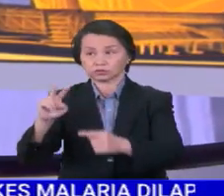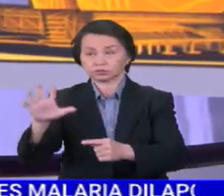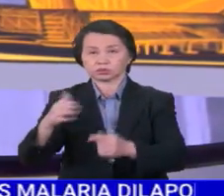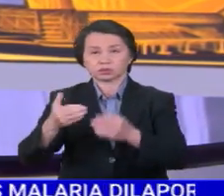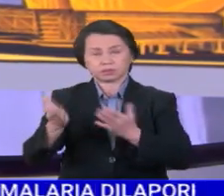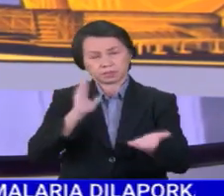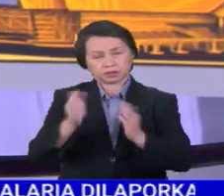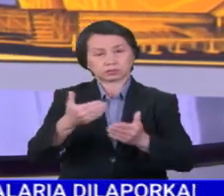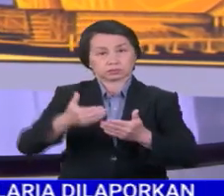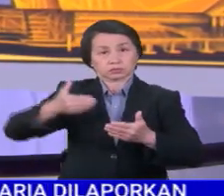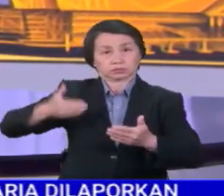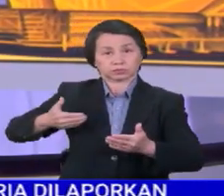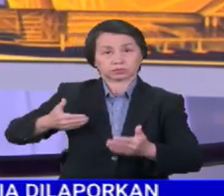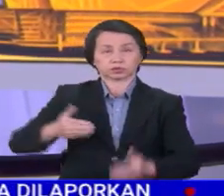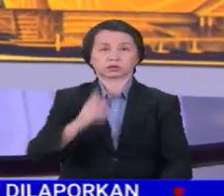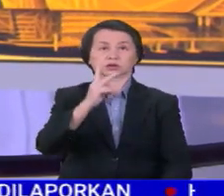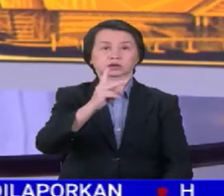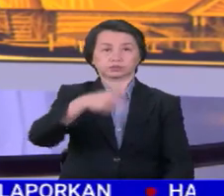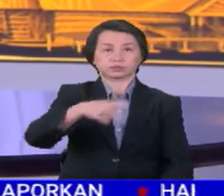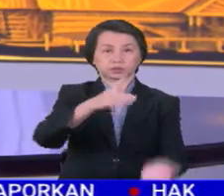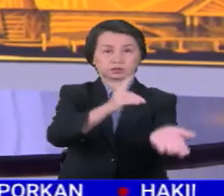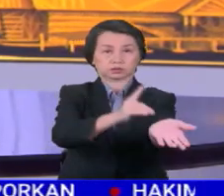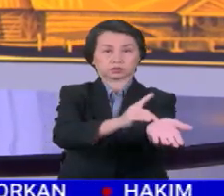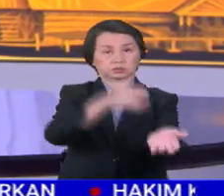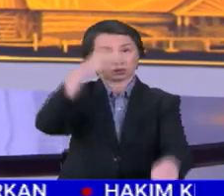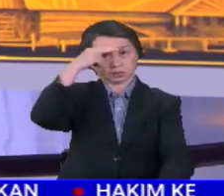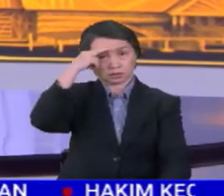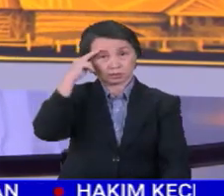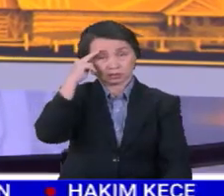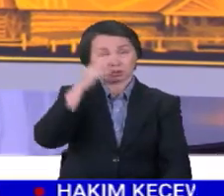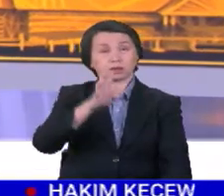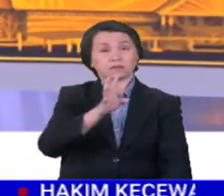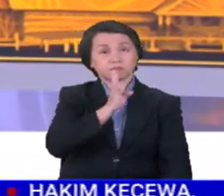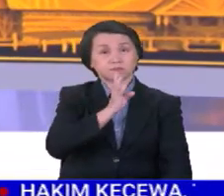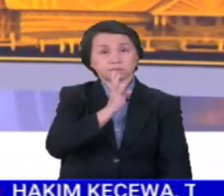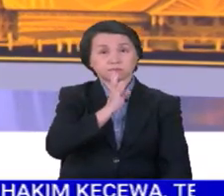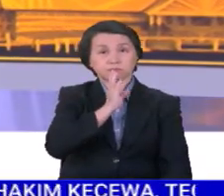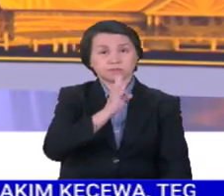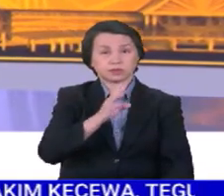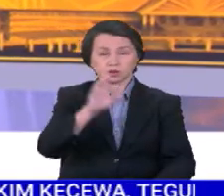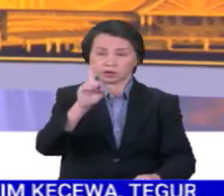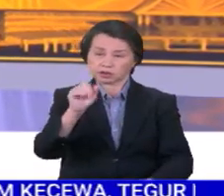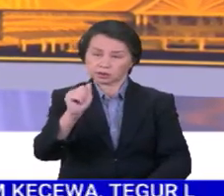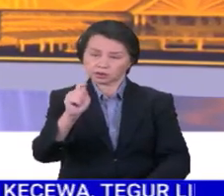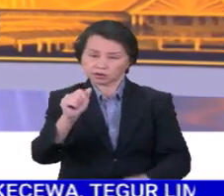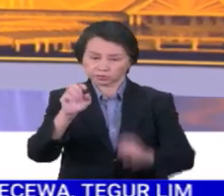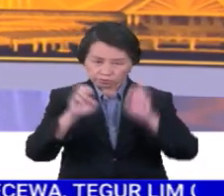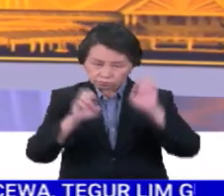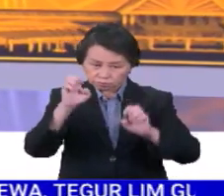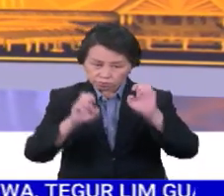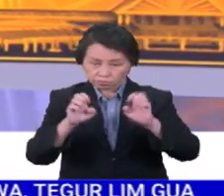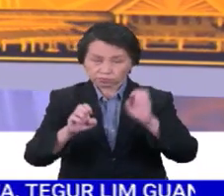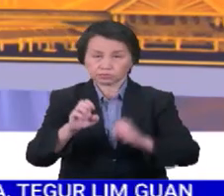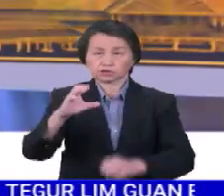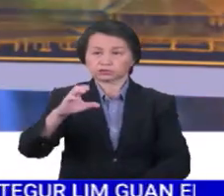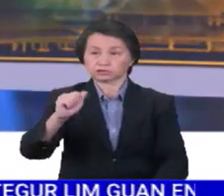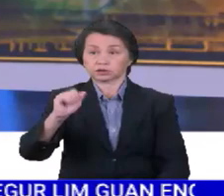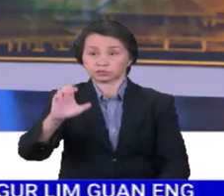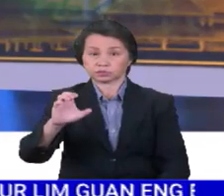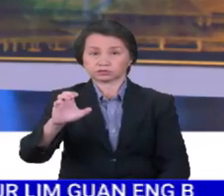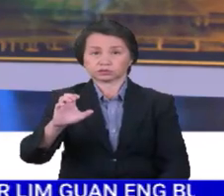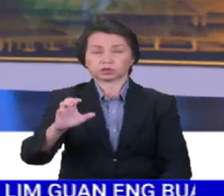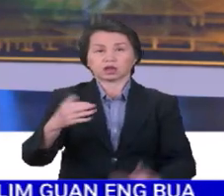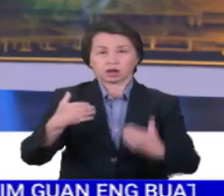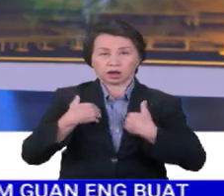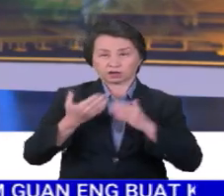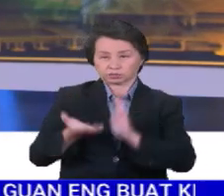sebelumnya jelas ketua pengarah kesehatan Tan Sri Dr hisam Allah dasarkan datapusat penilaian qamishli physical